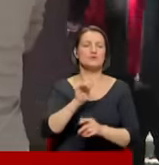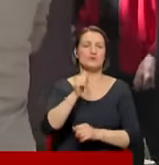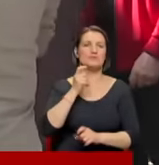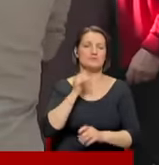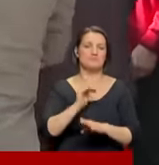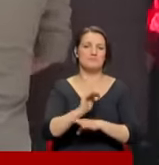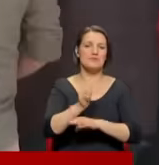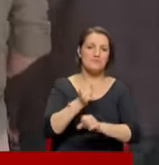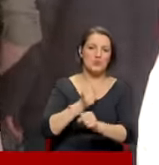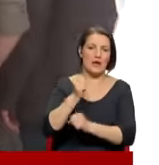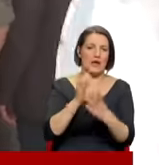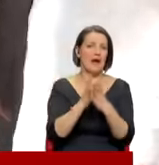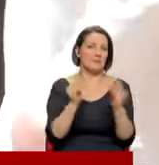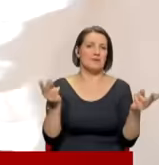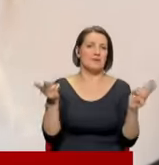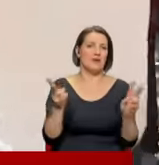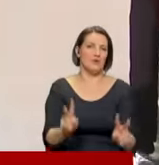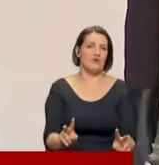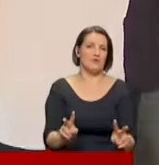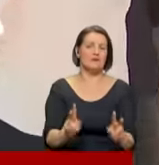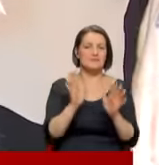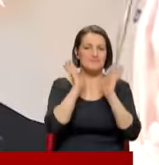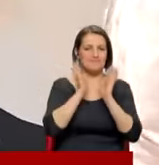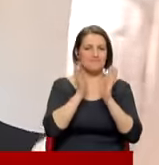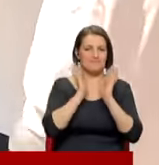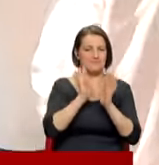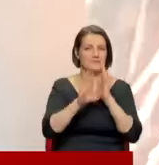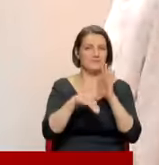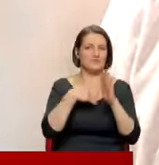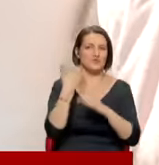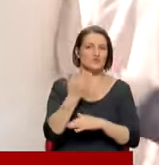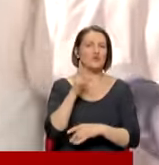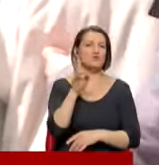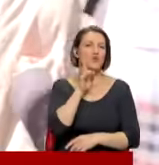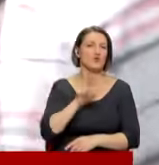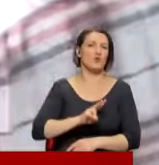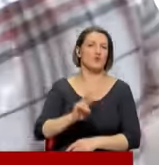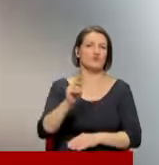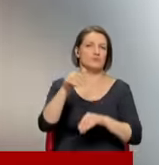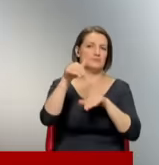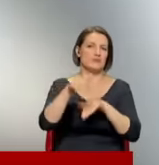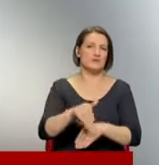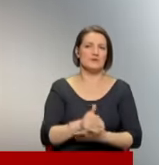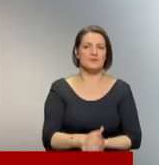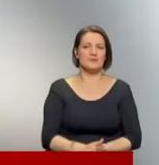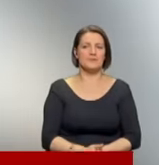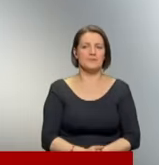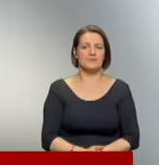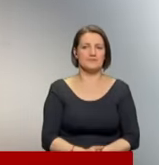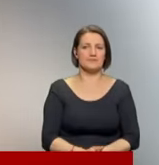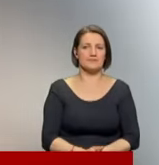savaşını kaybeden Semanur Hacıoğlu kılınan cenaze namazının ardından son yolculuğuna uğurlanıyor.